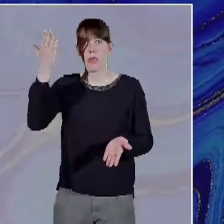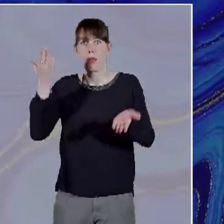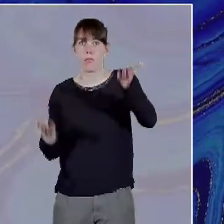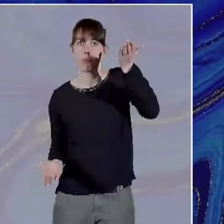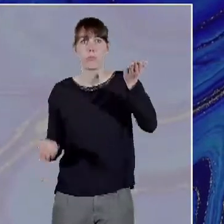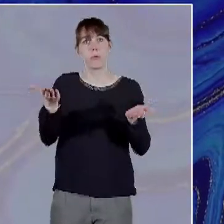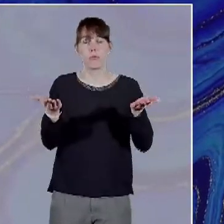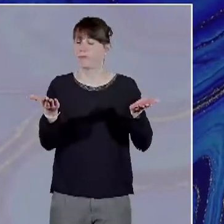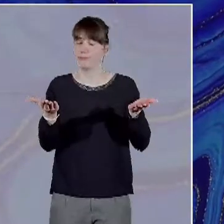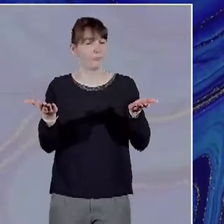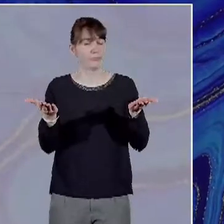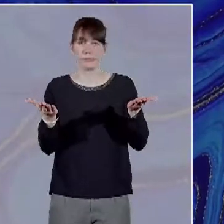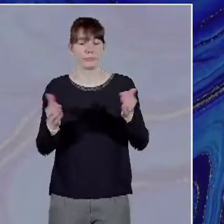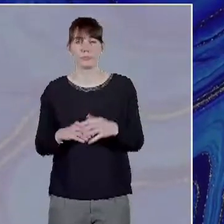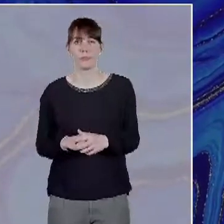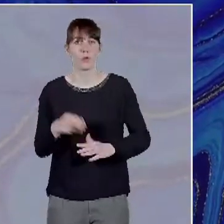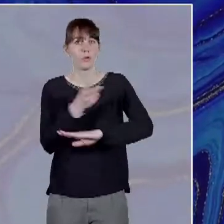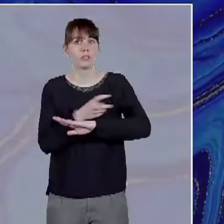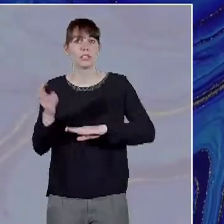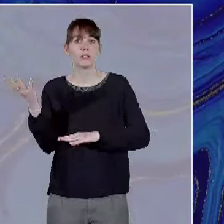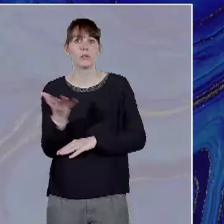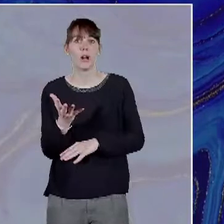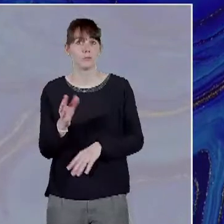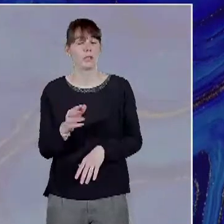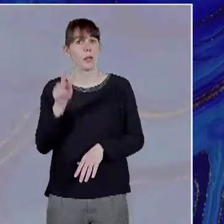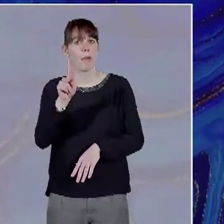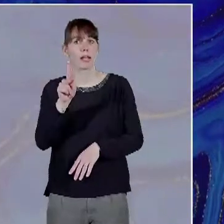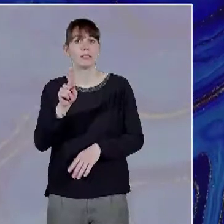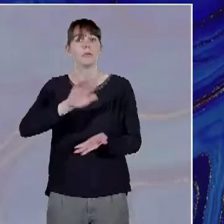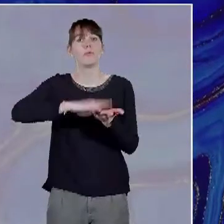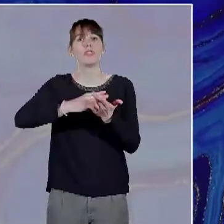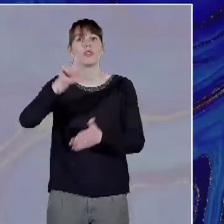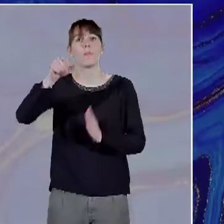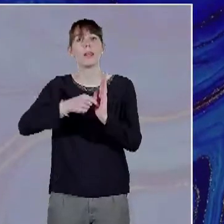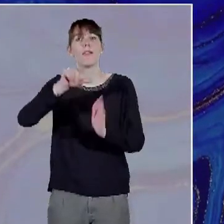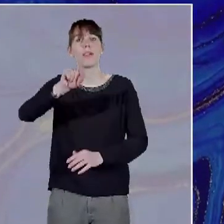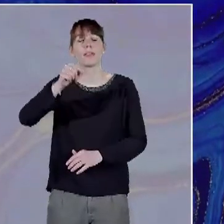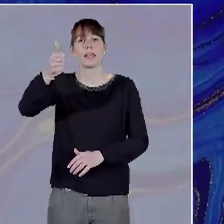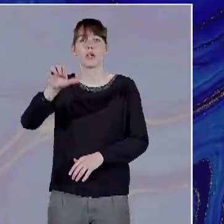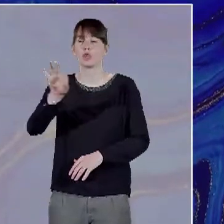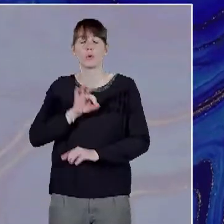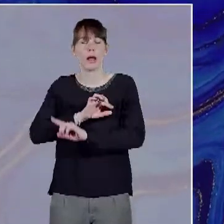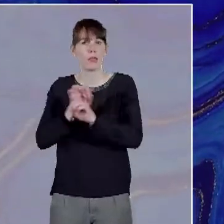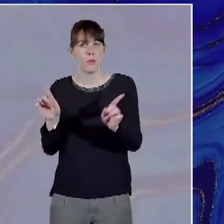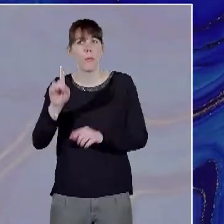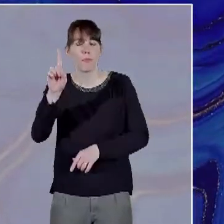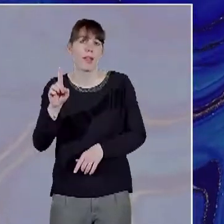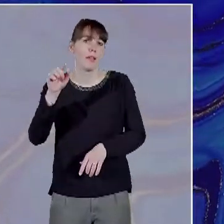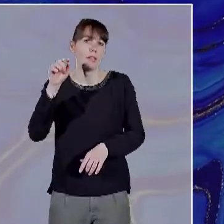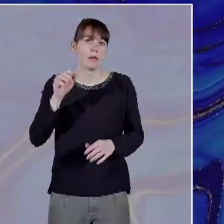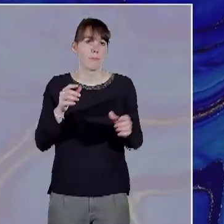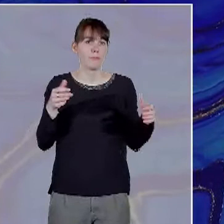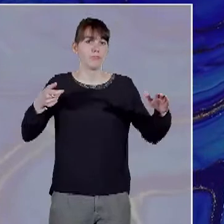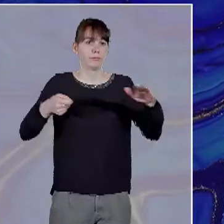charges. Donc malheureusement, il y a un risque, ce n'est pas le choix de la ville de Paris dans son budget 2021, mais qu'il y ait une baisse importante des investissements des